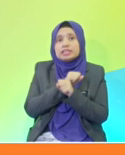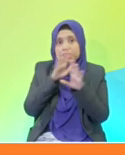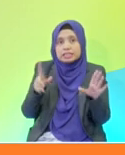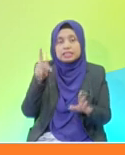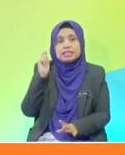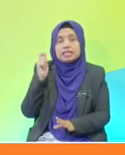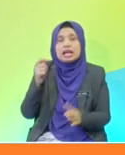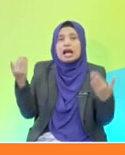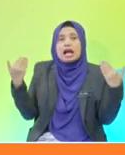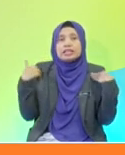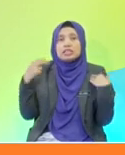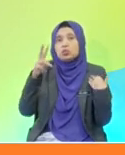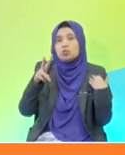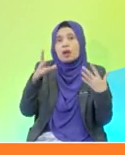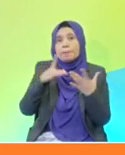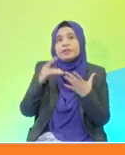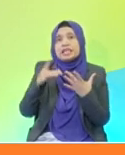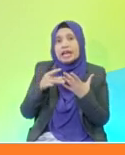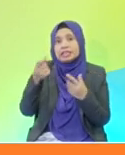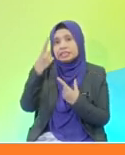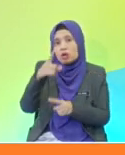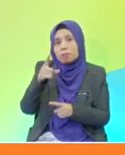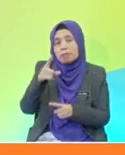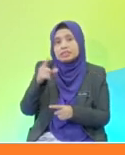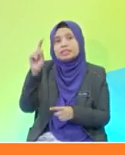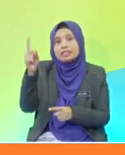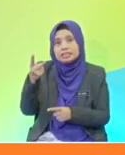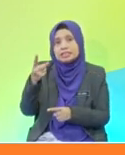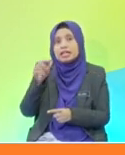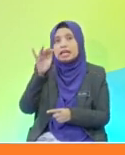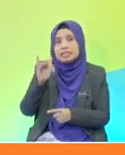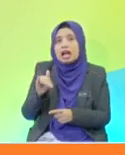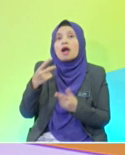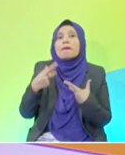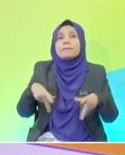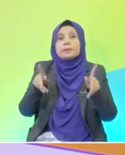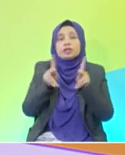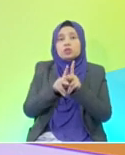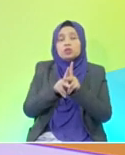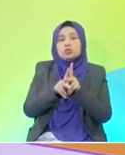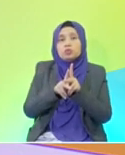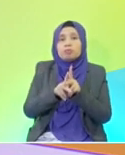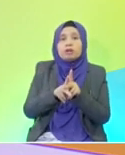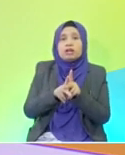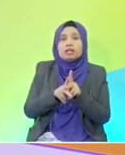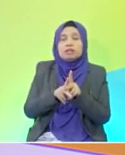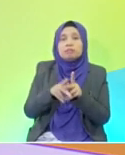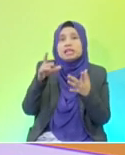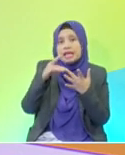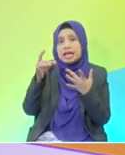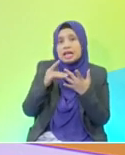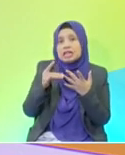terdapat dua pilihan jawaban saja yang perlu calon pilih sama ada